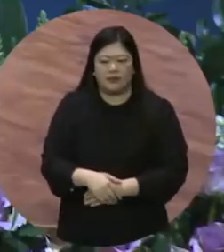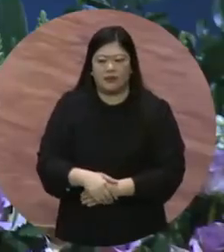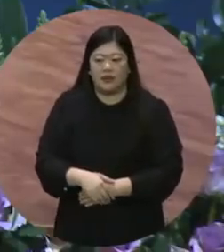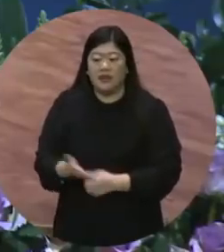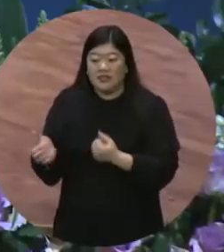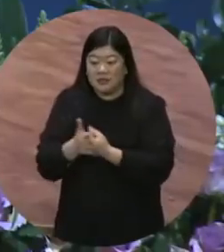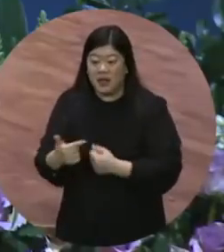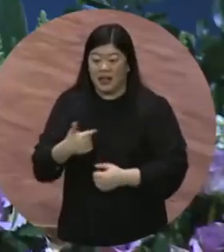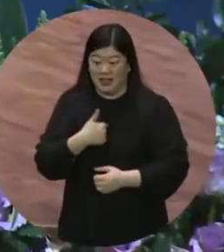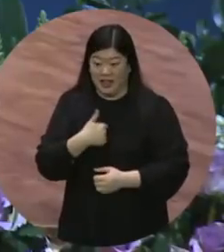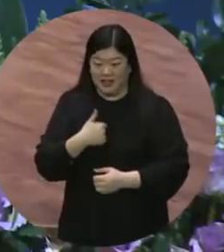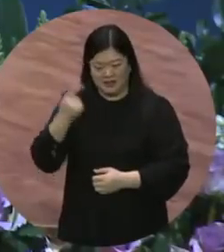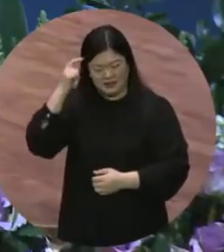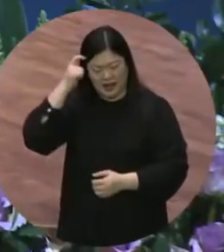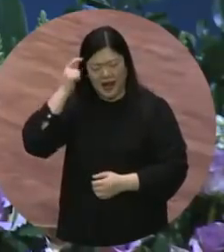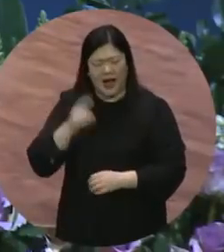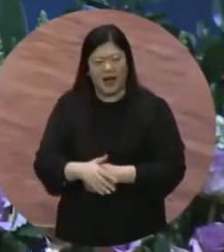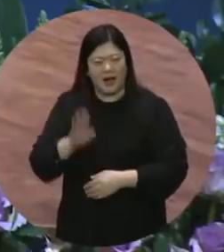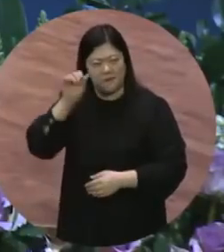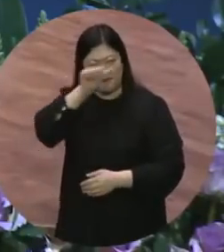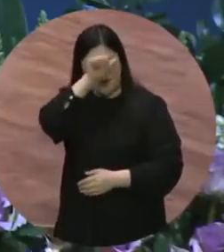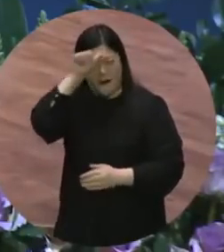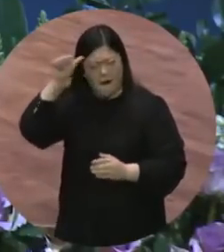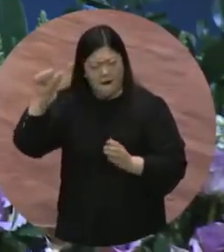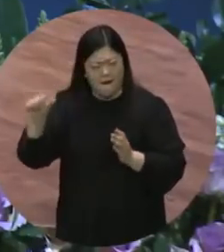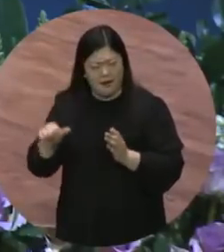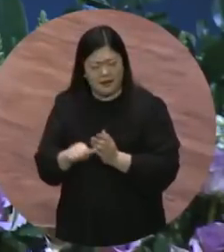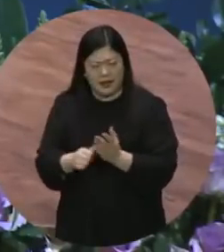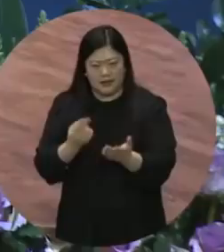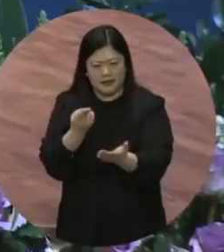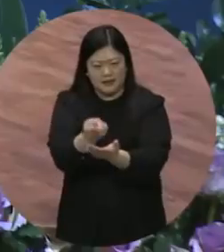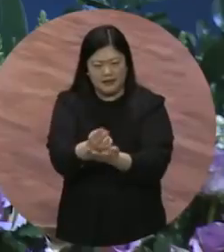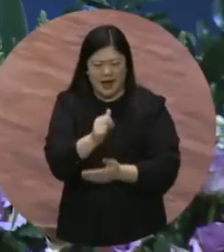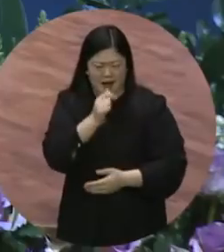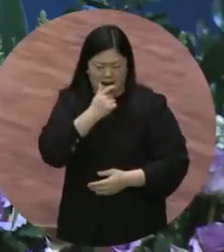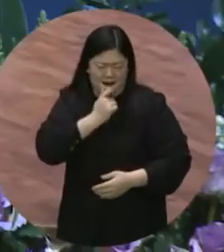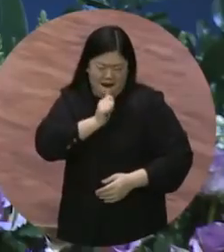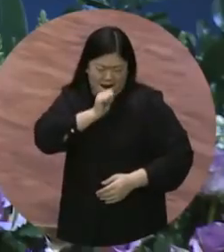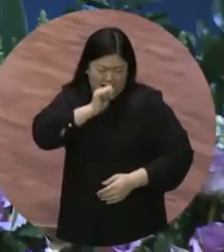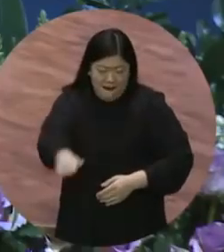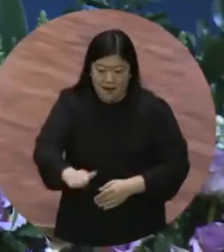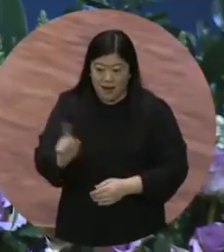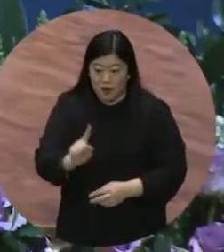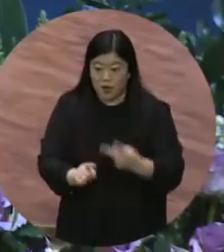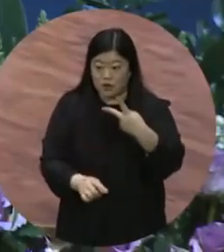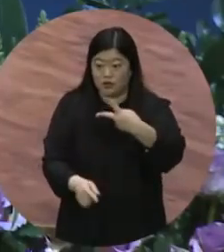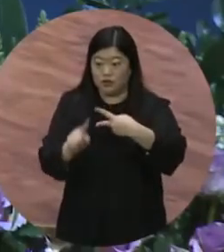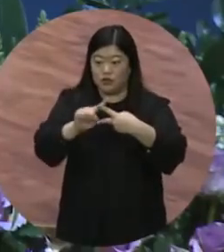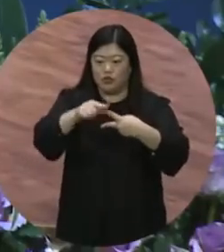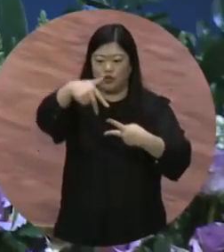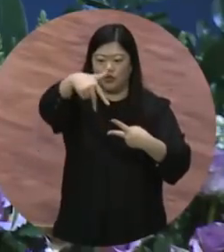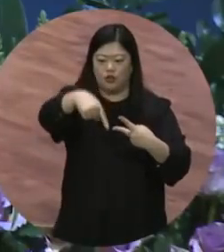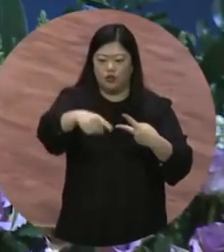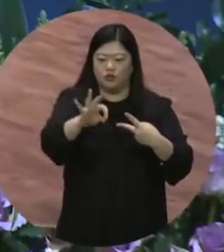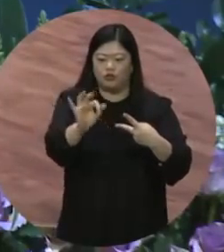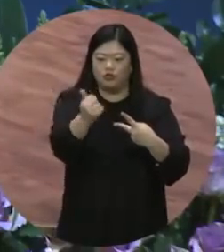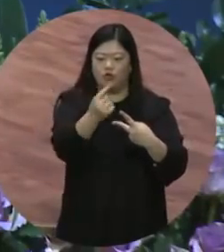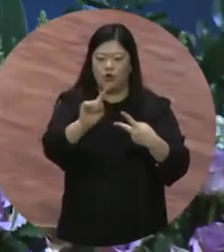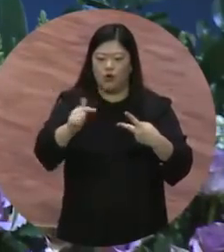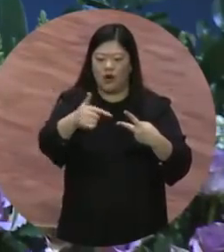중환자실과 요양원. 난 여러분들이 이곳에 안 갈 줄 믿습니다. 왜? 복음이 있기 때문에.